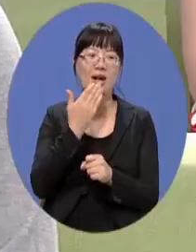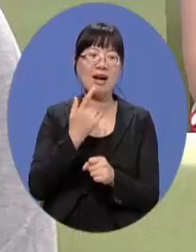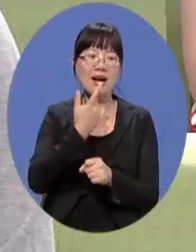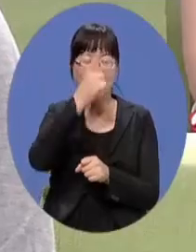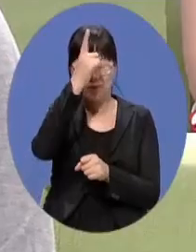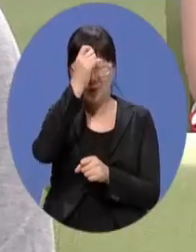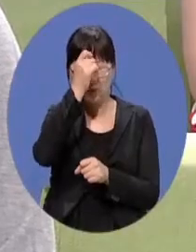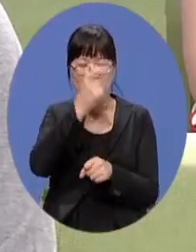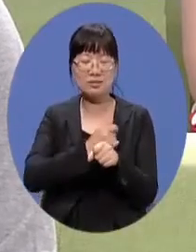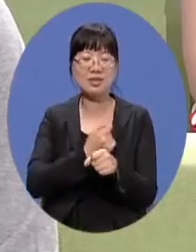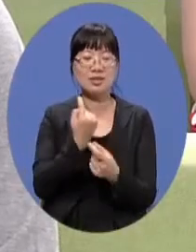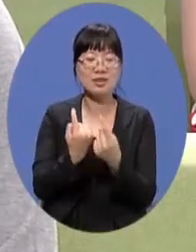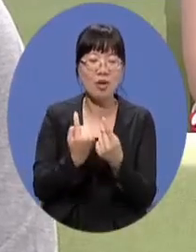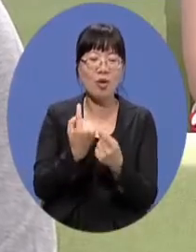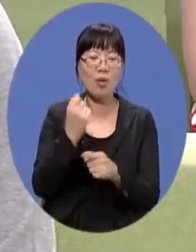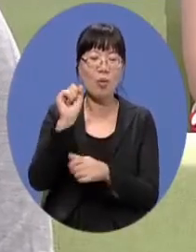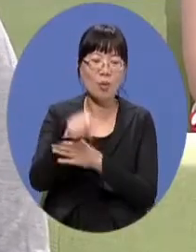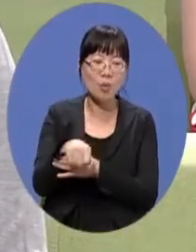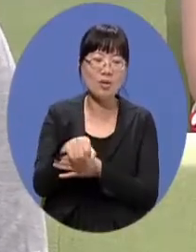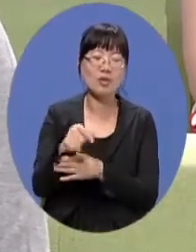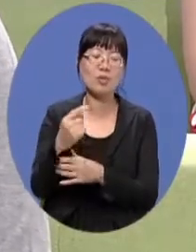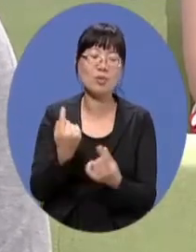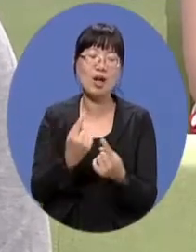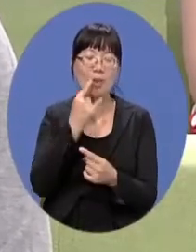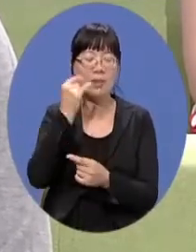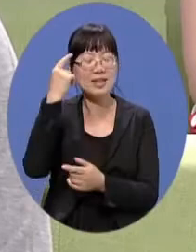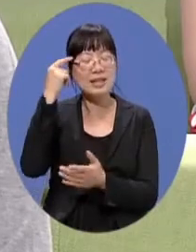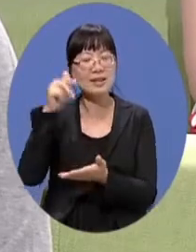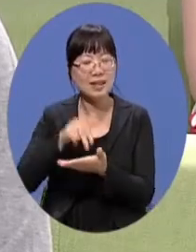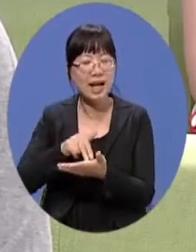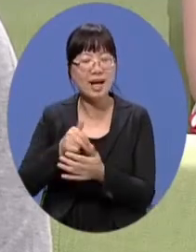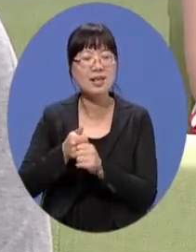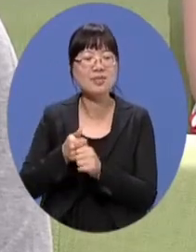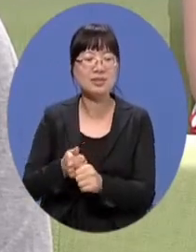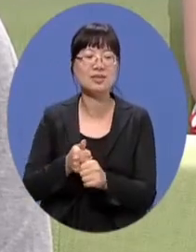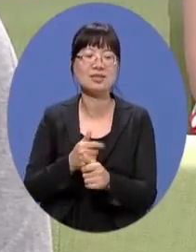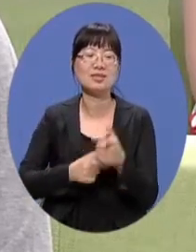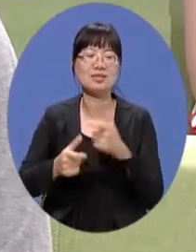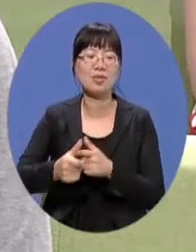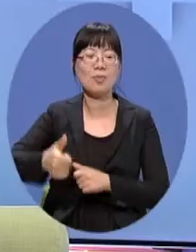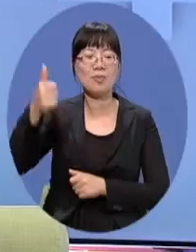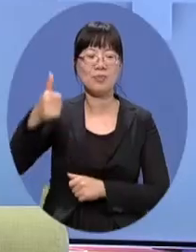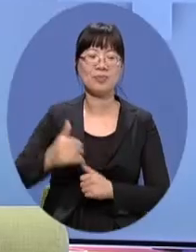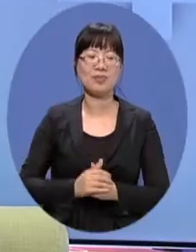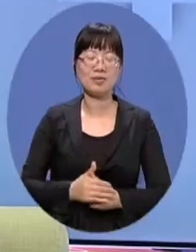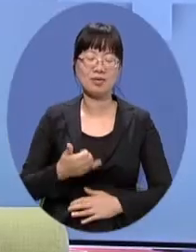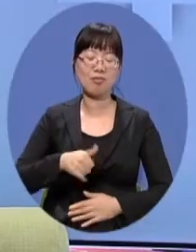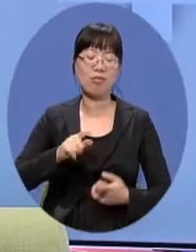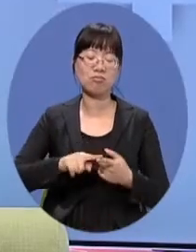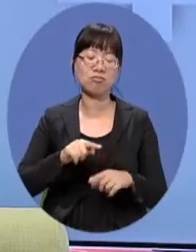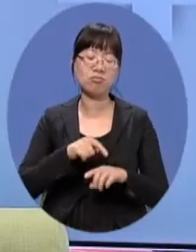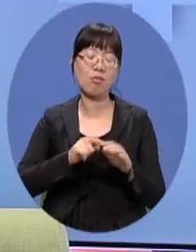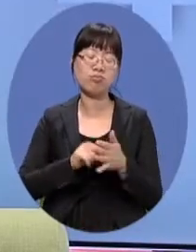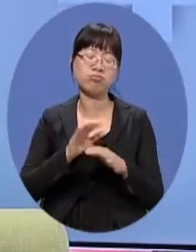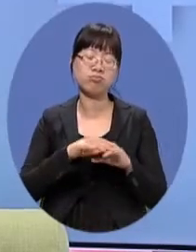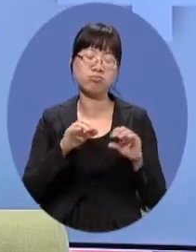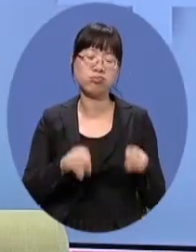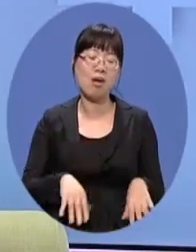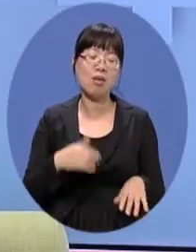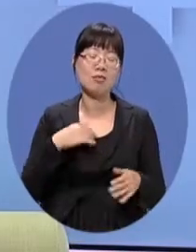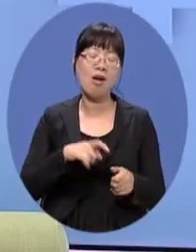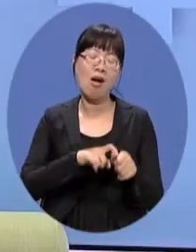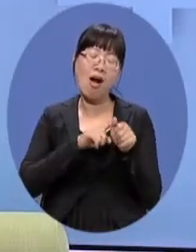때를 써서 들어주는 것보다는 그냥 엄마 생각으로 들어주는 게 좋습니다. 그러면 그 자식도 허탈하겠는데요? 그렇죠, 허탈하죠. 이제 자기는